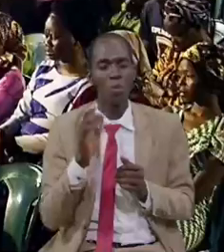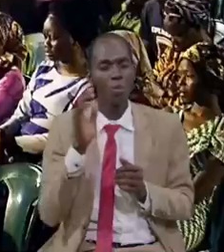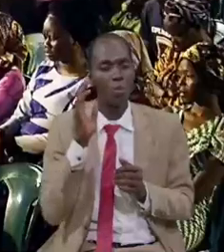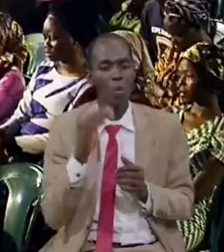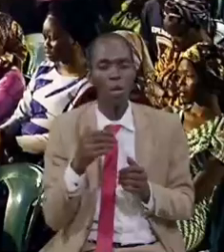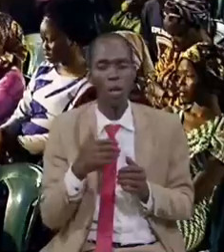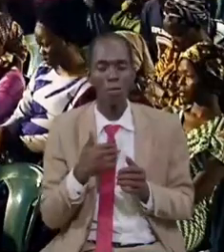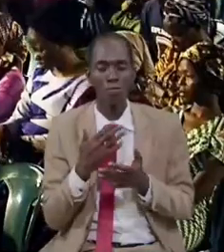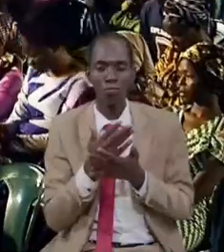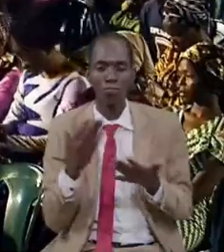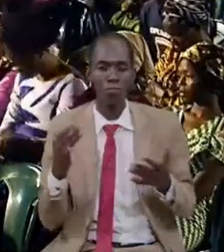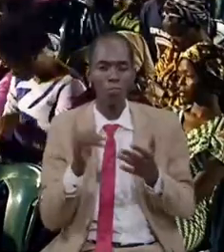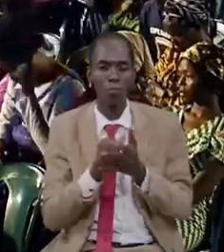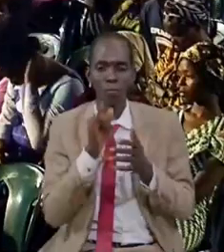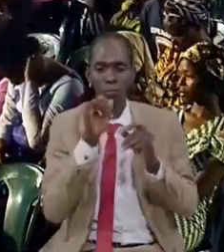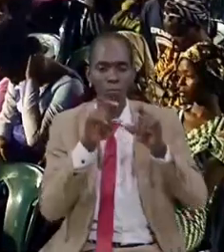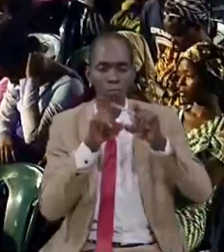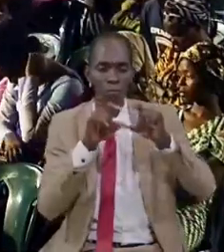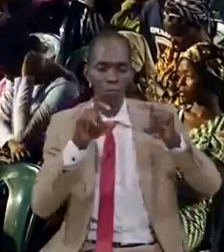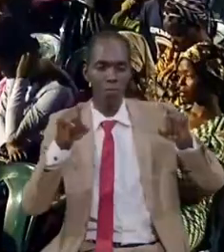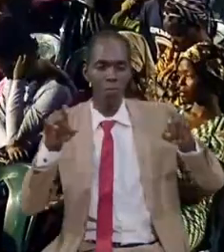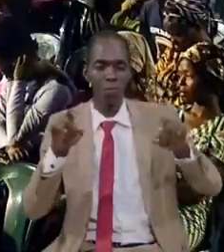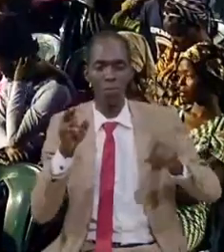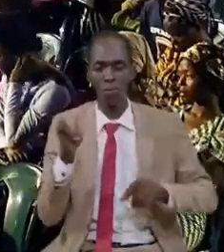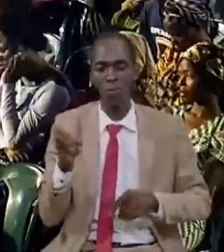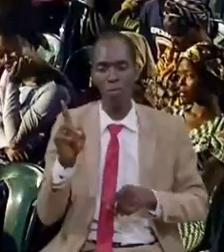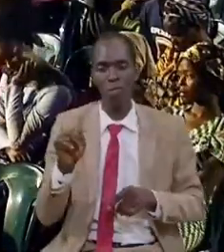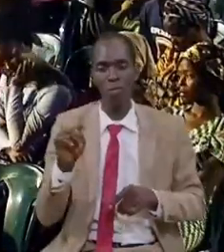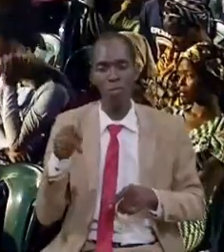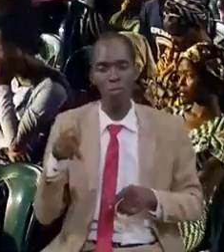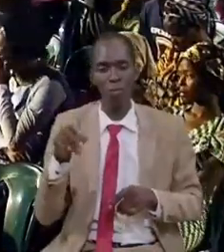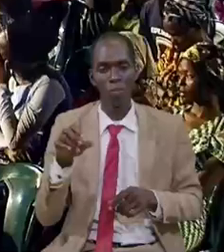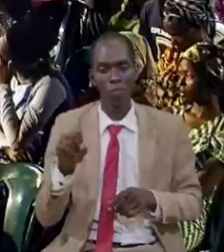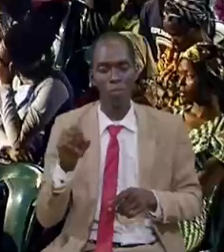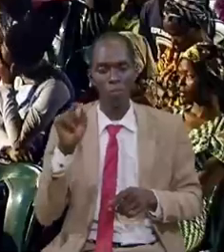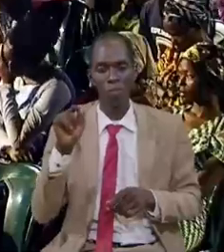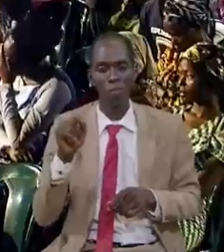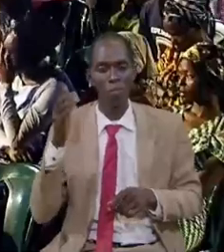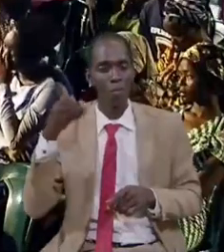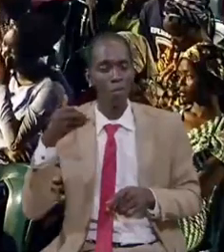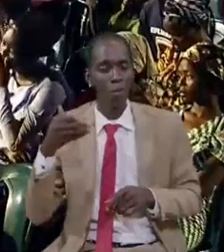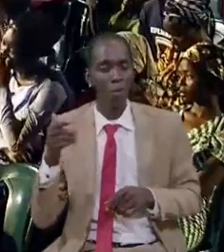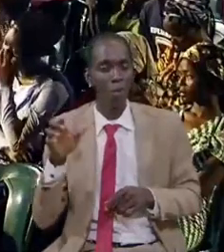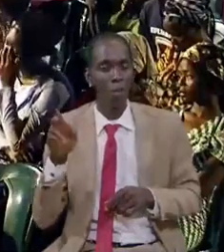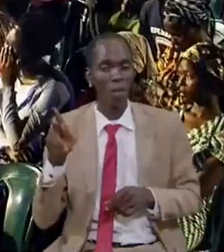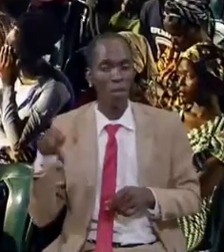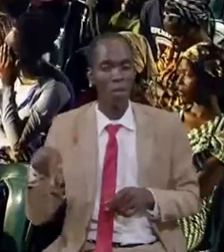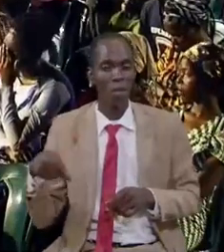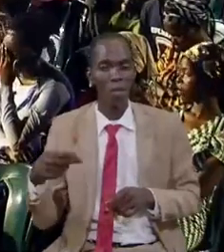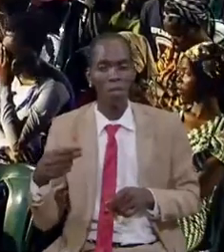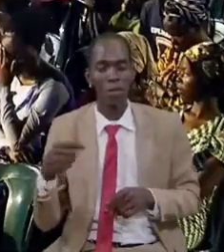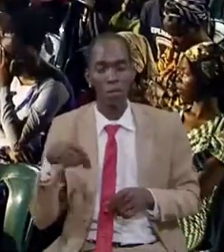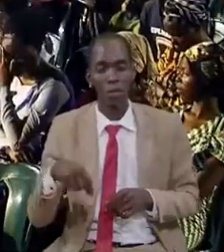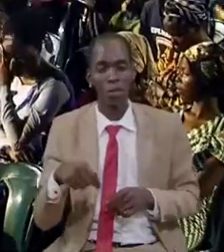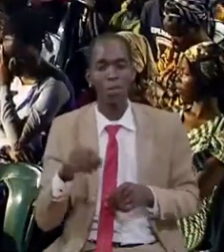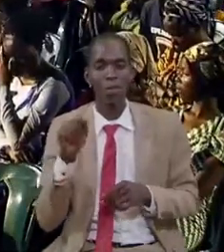Vous qui êtes en ligne, il y a un lien qui va s'afficher. Remplissez-le et